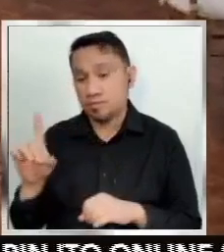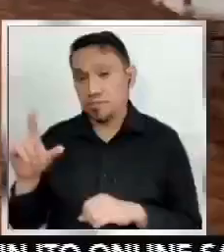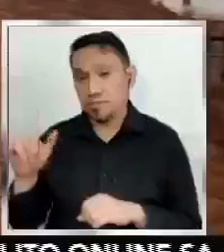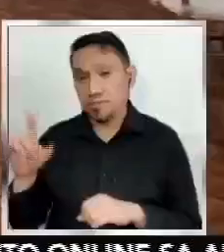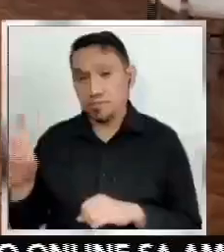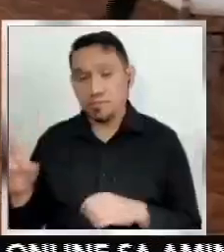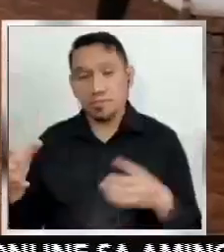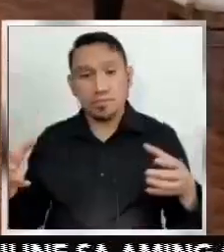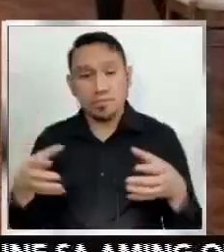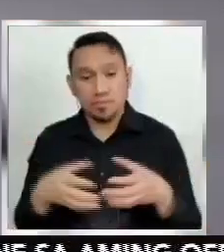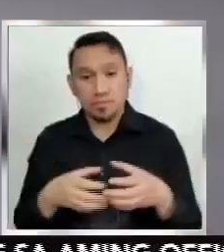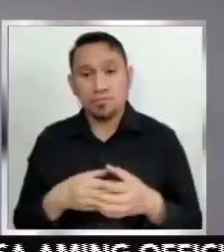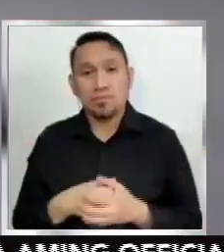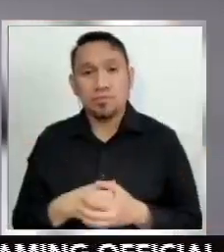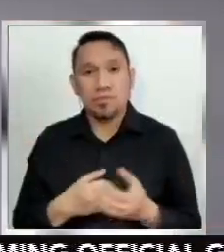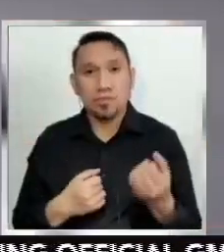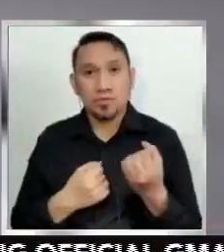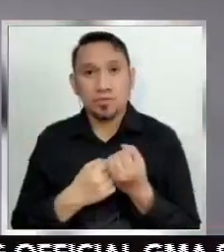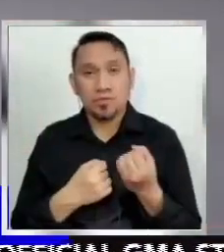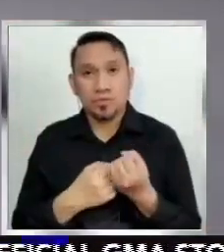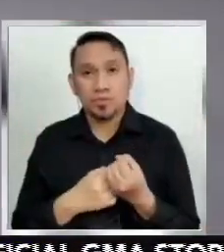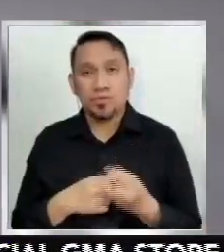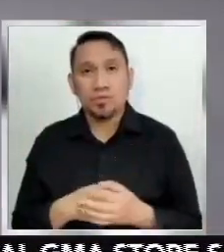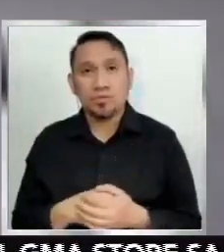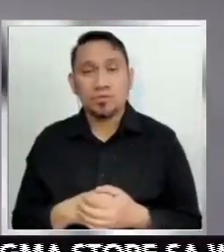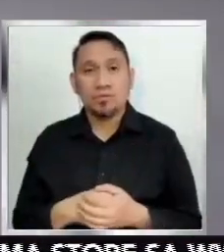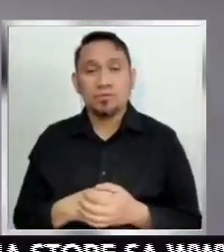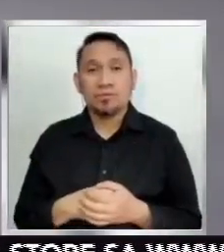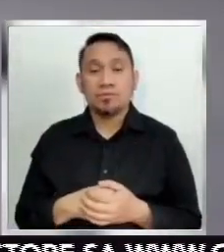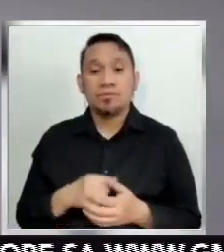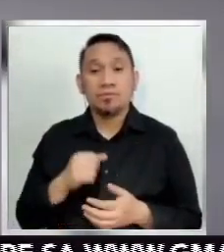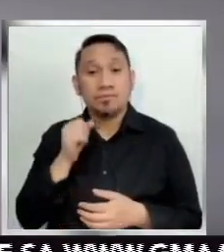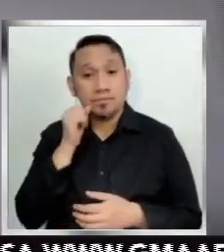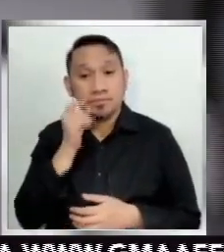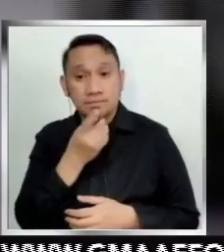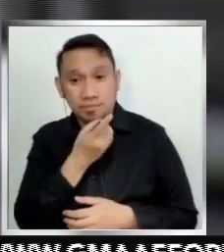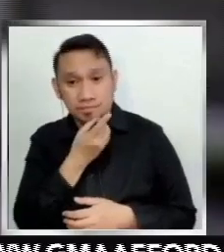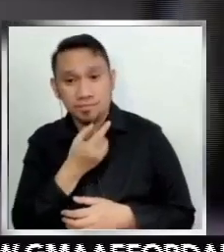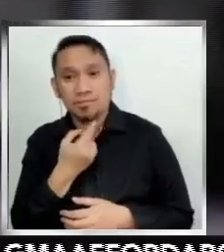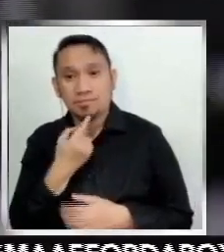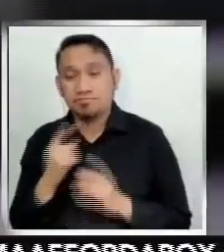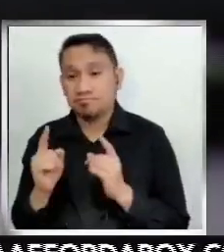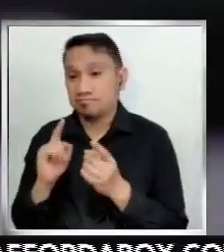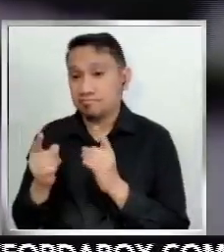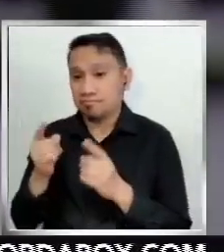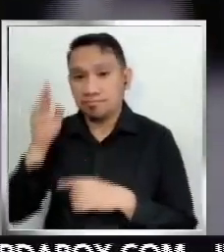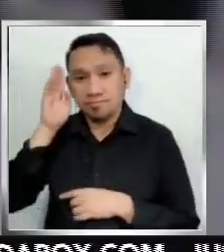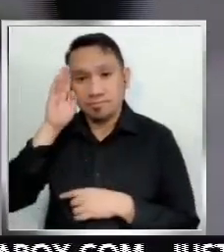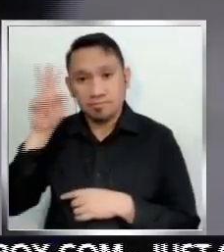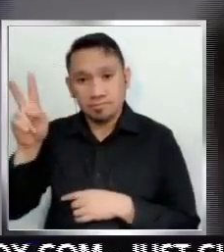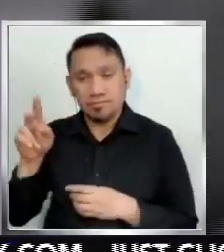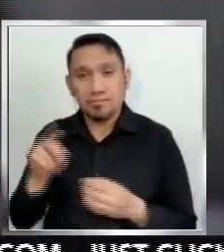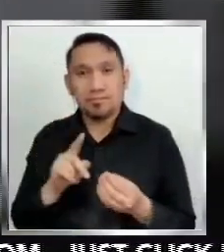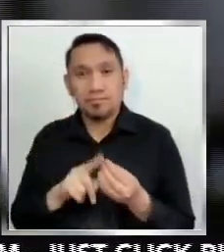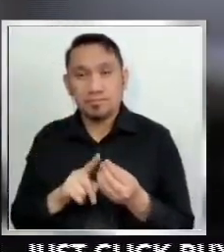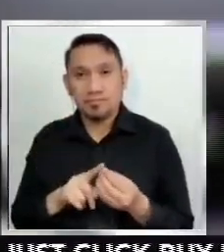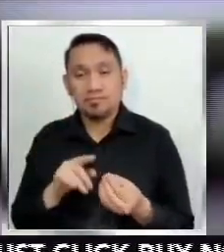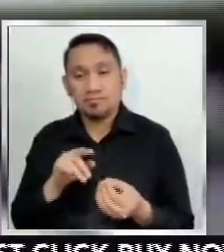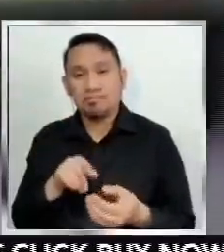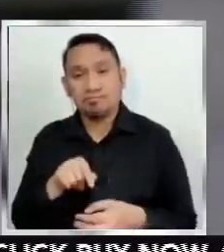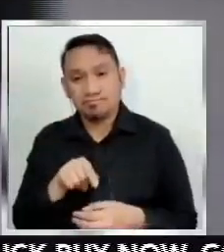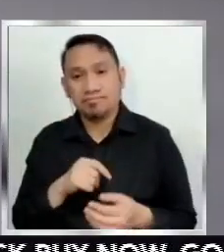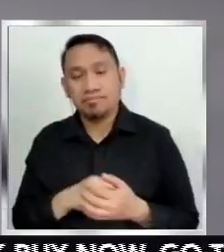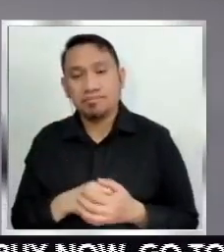LGBT Pilipinas. Tugon naman ng Vice President, kakausapin niya ang Pangulo hinggil dito. Para sa